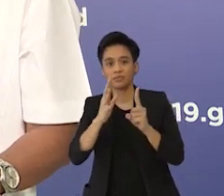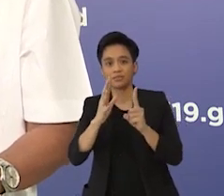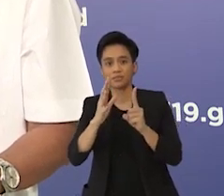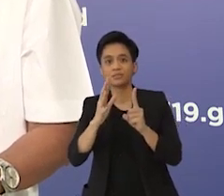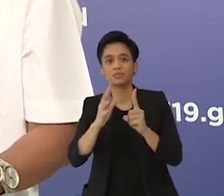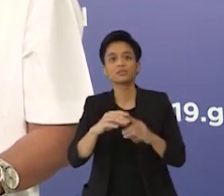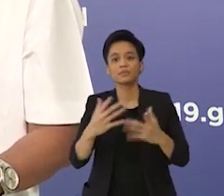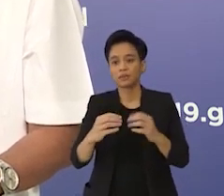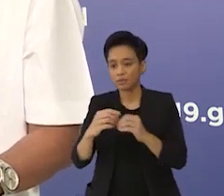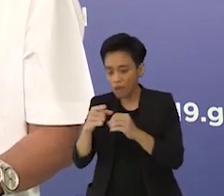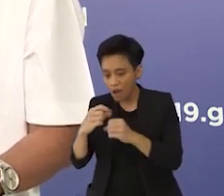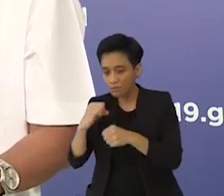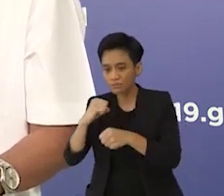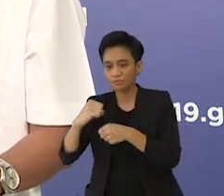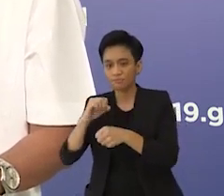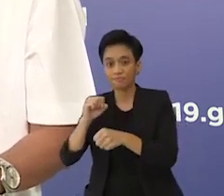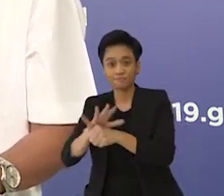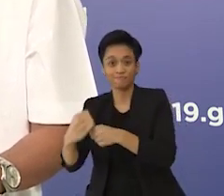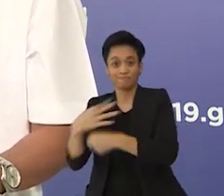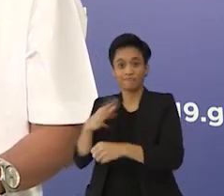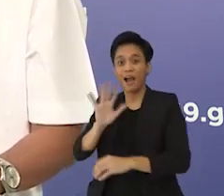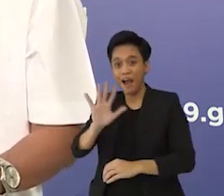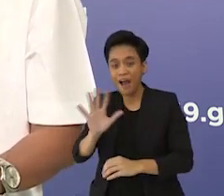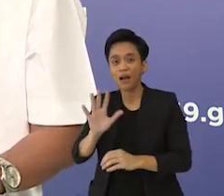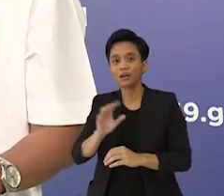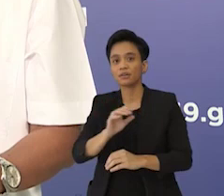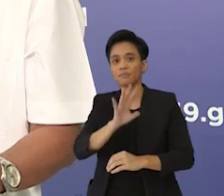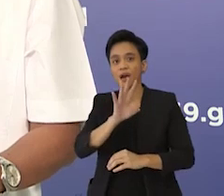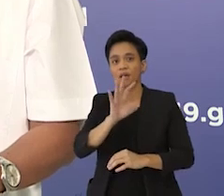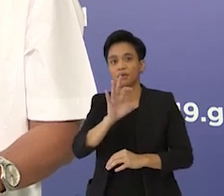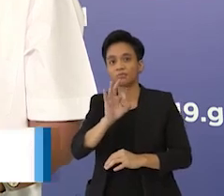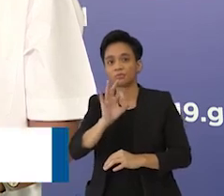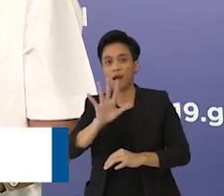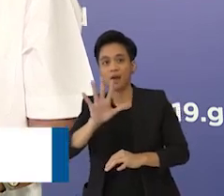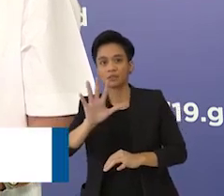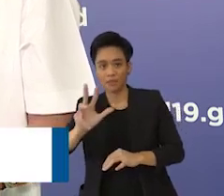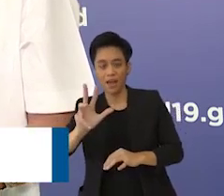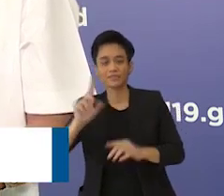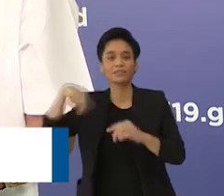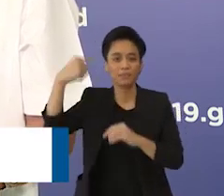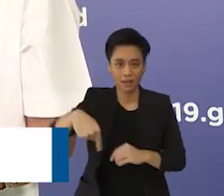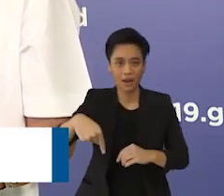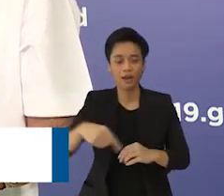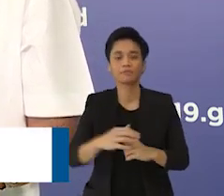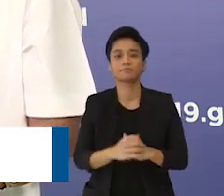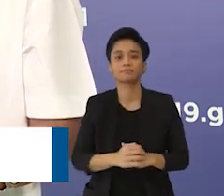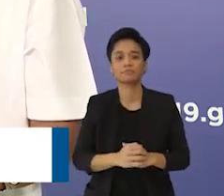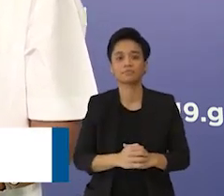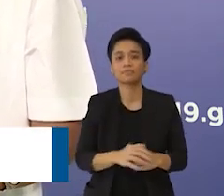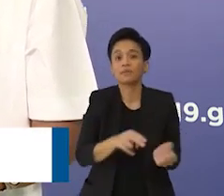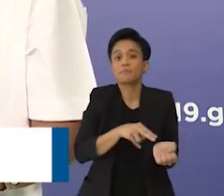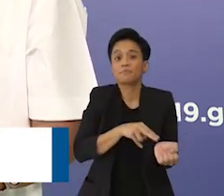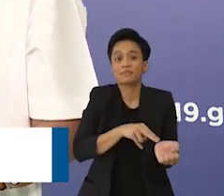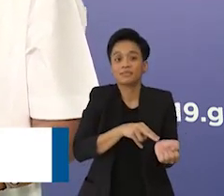hasil negatif 29450 9 sampai dengan saat sekarang hai pasien Yang